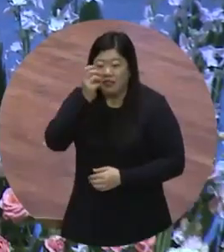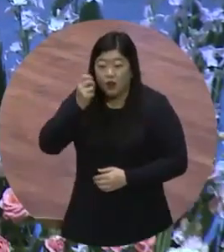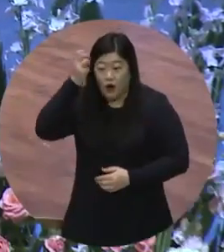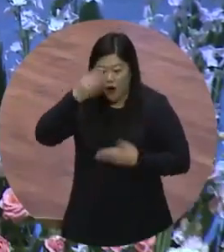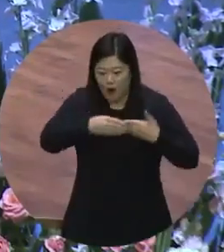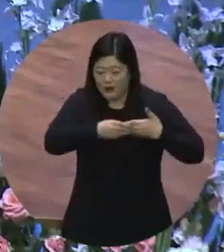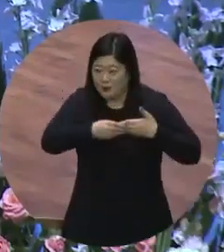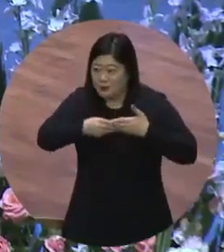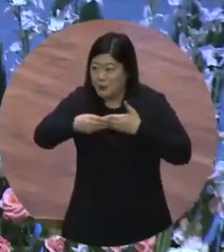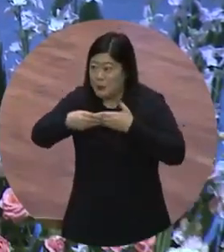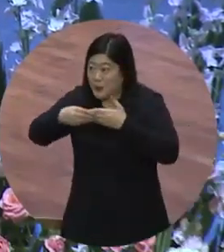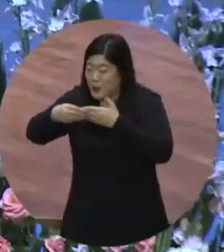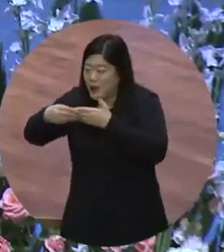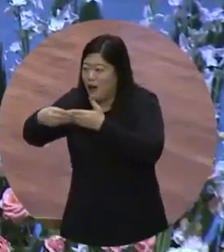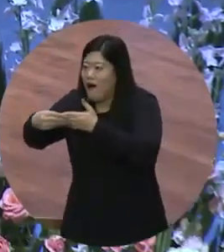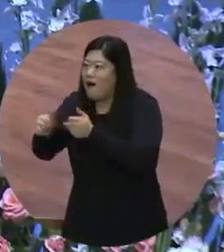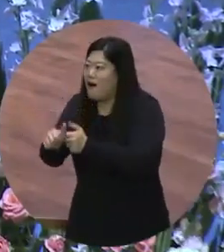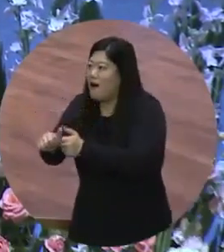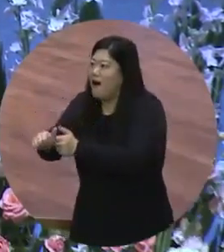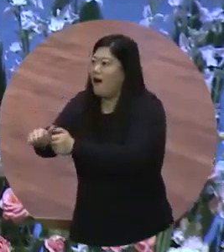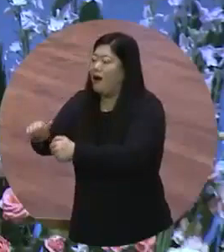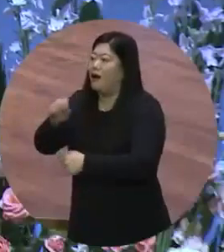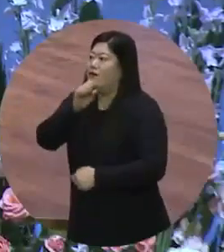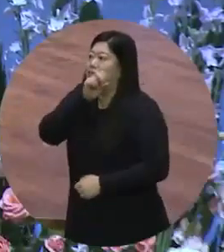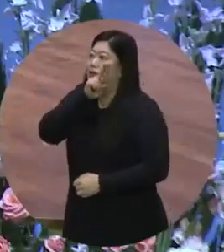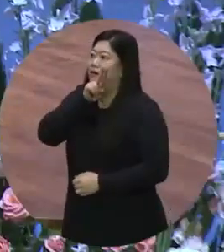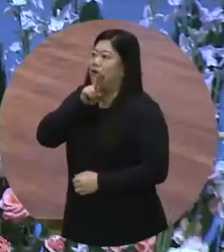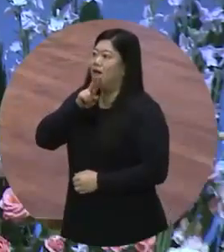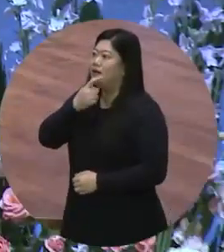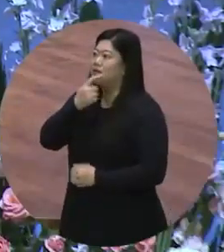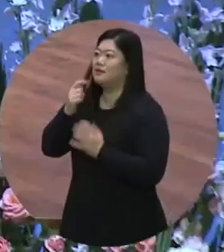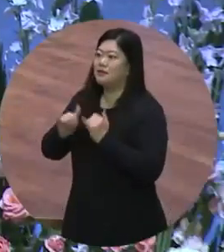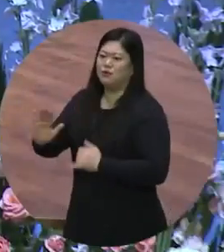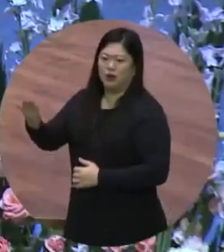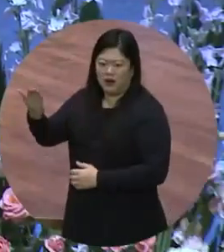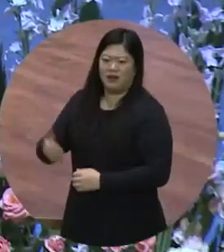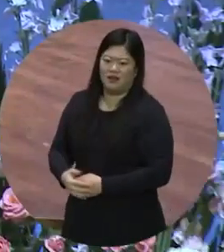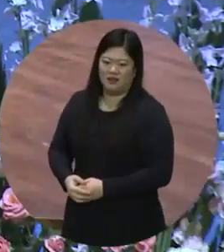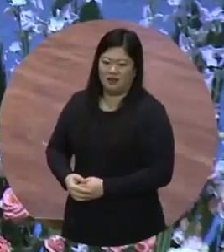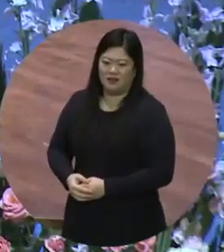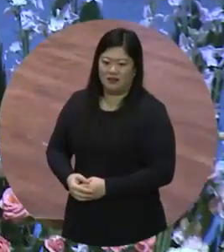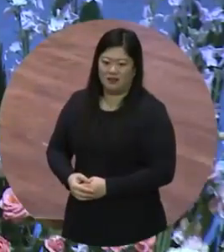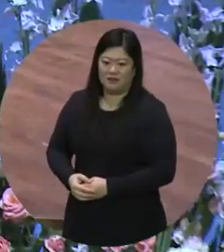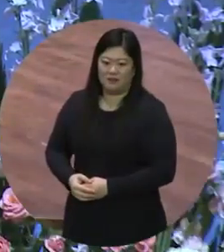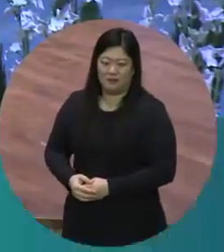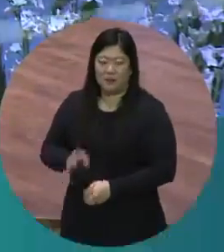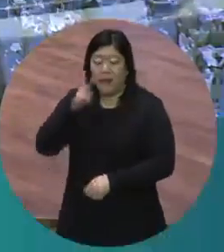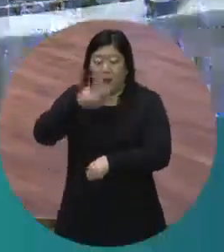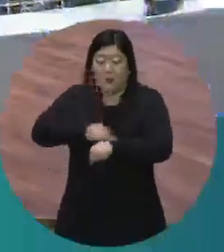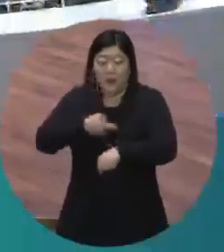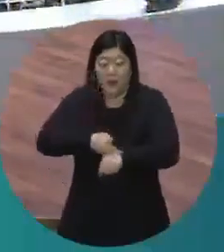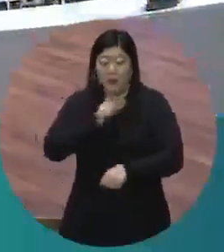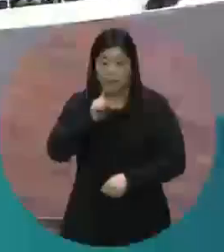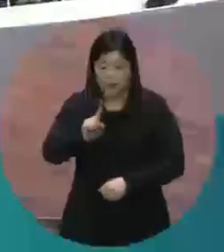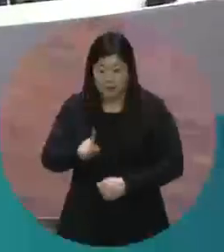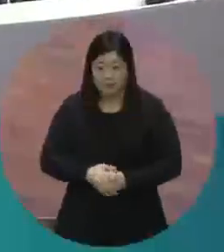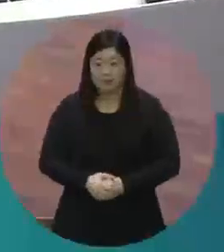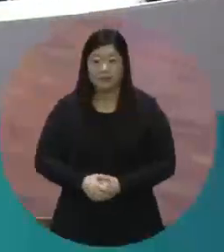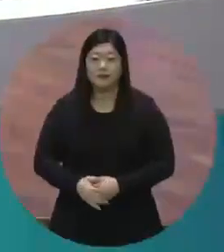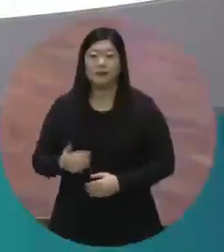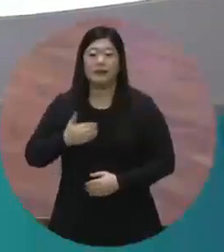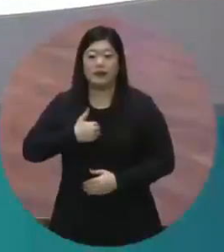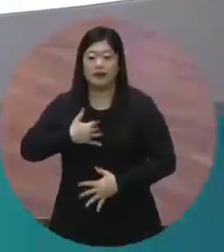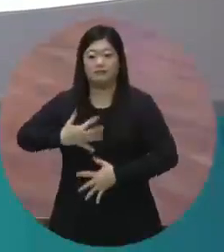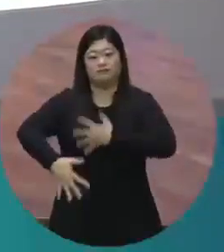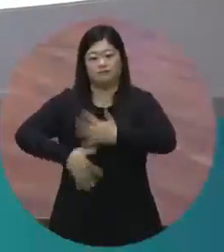성령이 임했으니까 이제는 여러분 정인될 수밖에 없다. 고린도서 2장 4절을 보면 사도 바울은 말합니다. 내 말과 내